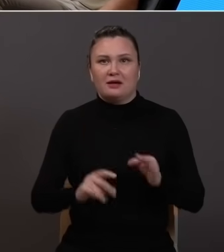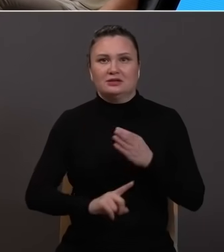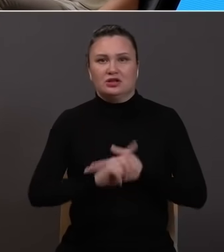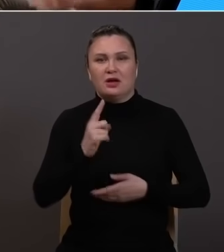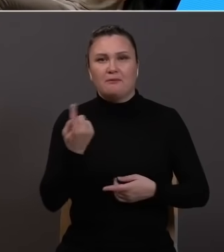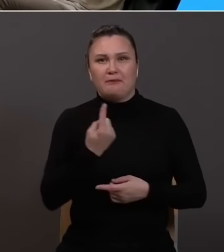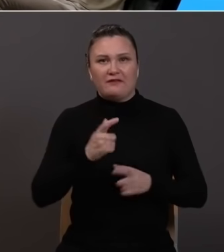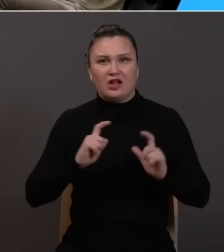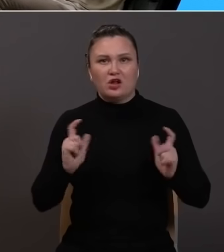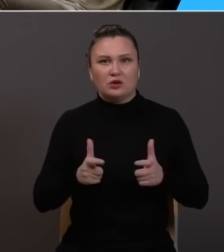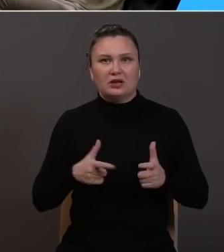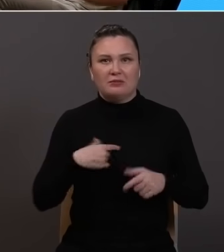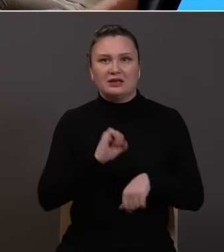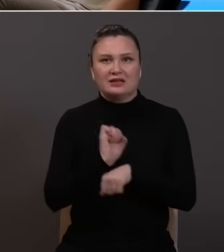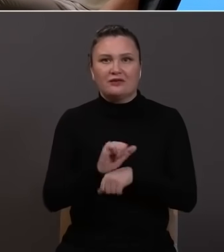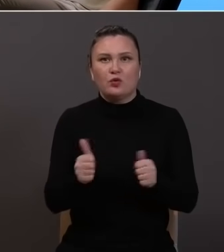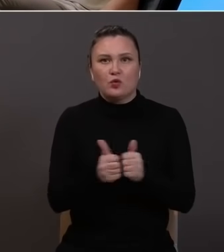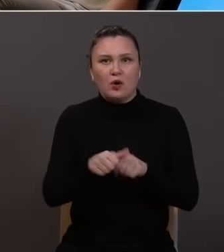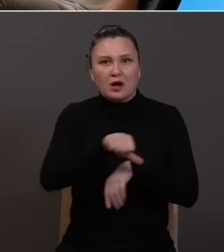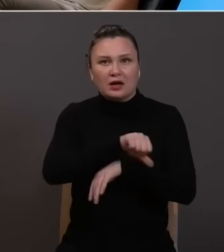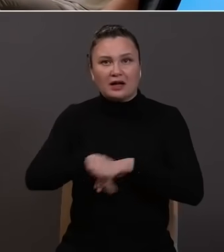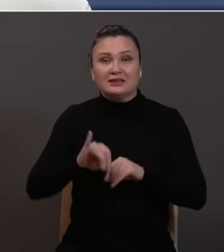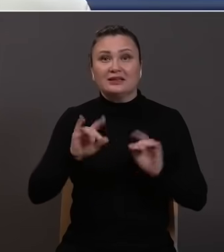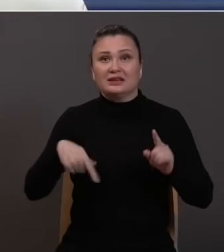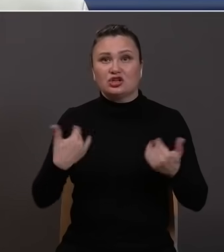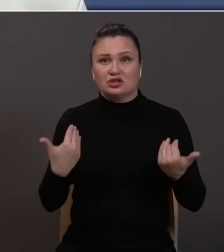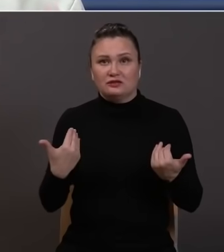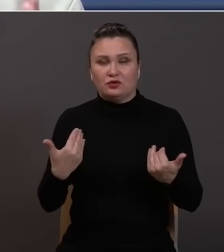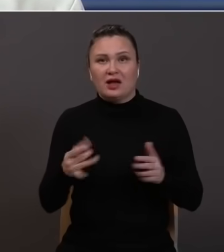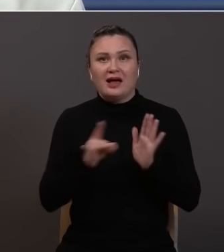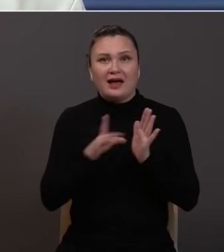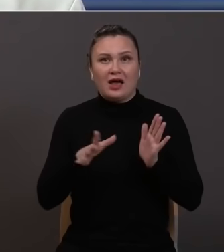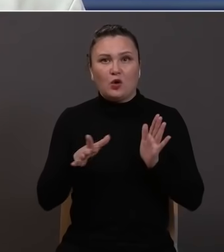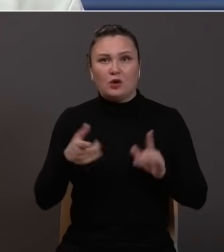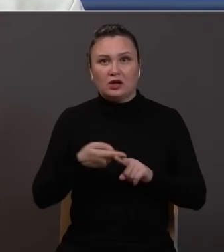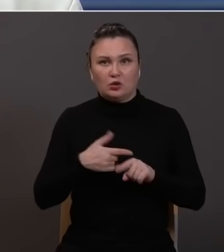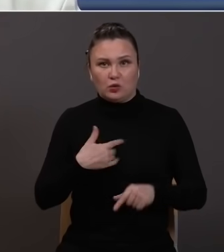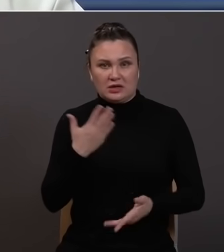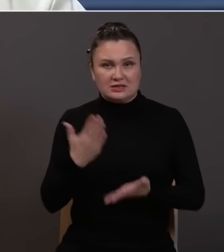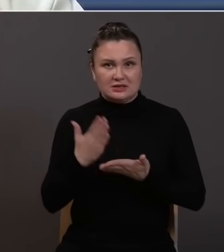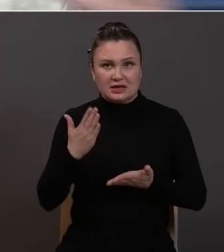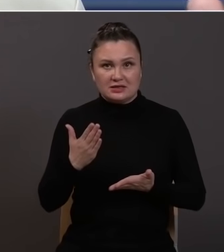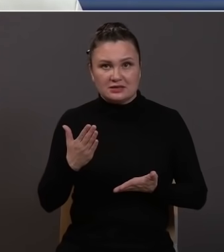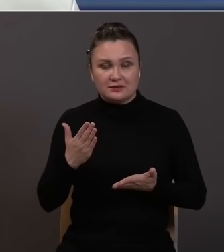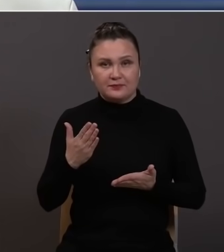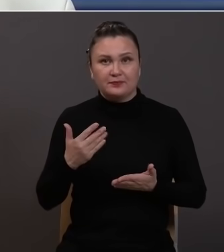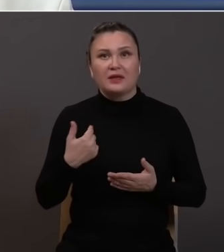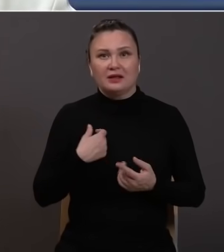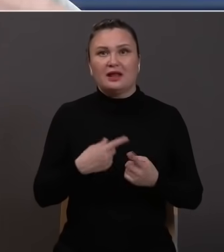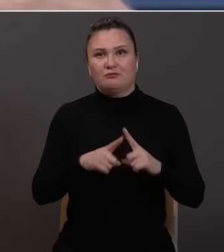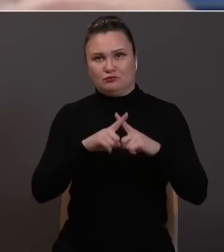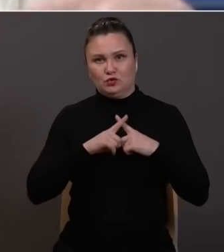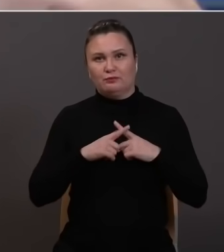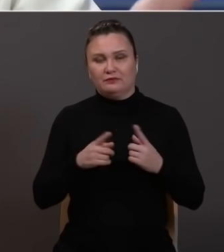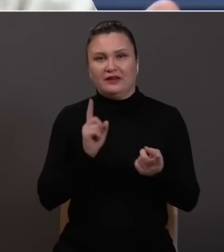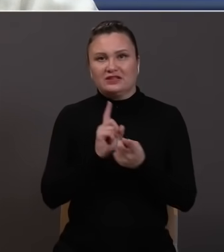первый локдаун, и мы остановились у границ. И даже на сегодняшний день рекорд, который у нас есть, нам пошли навстречу,